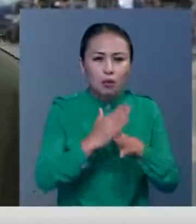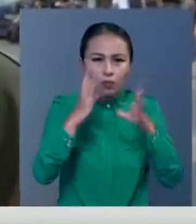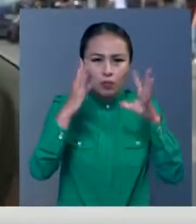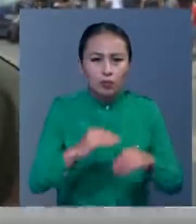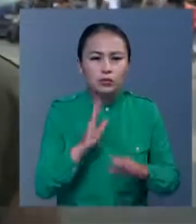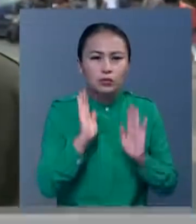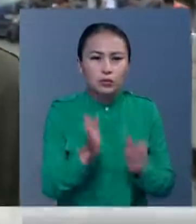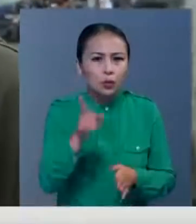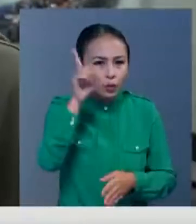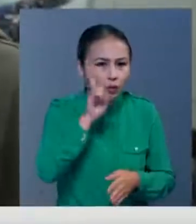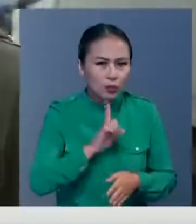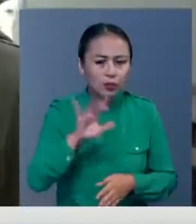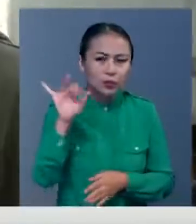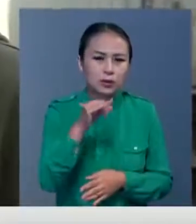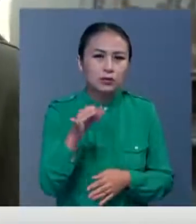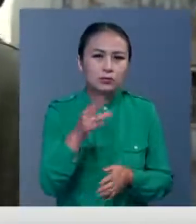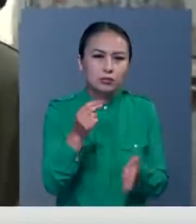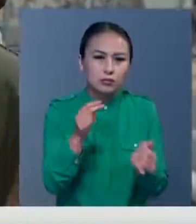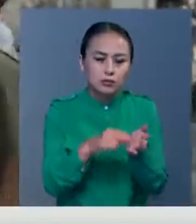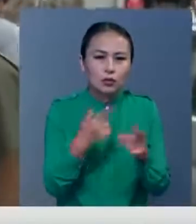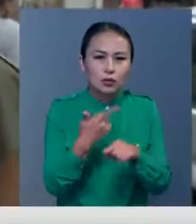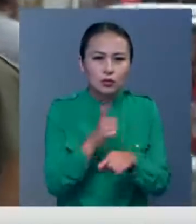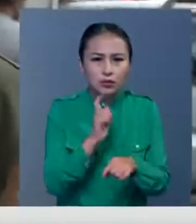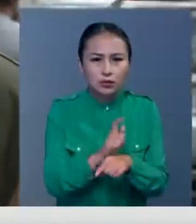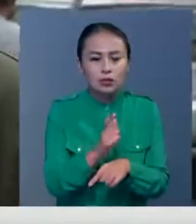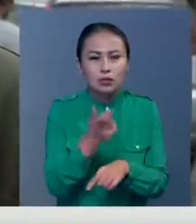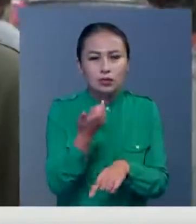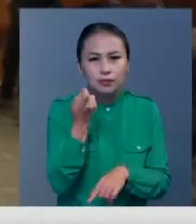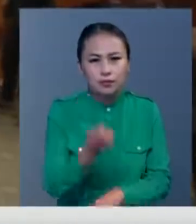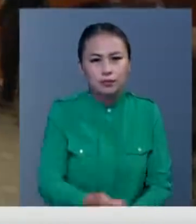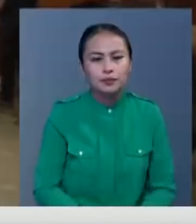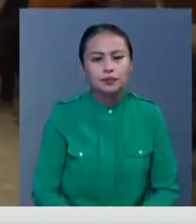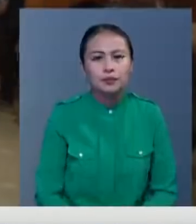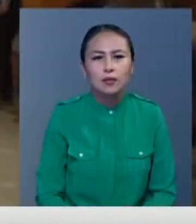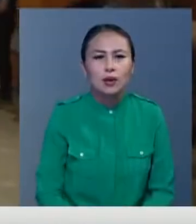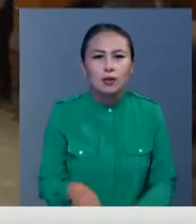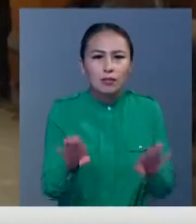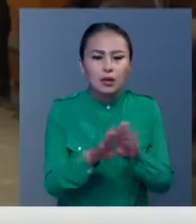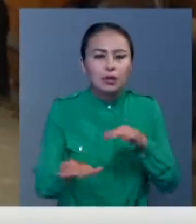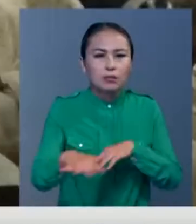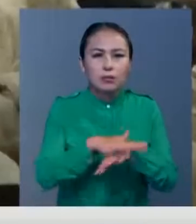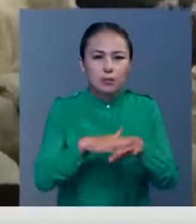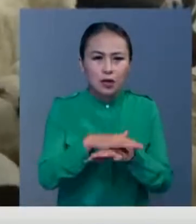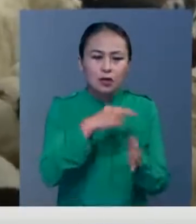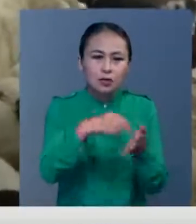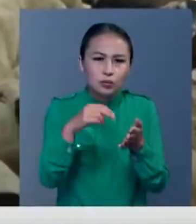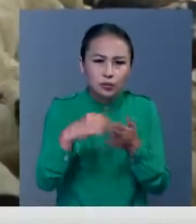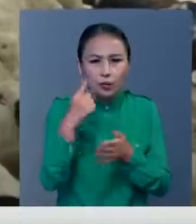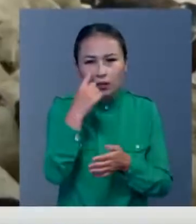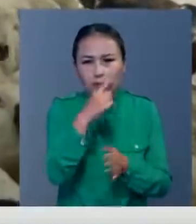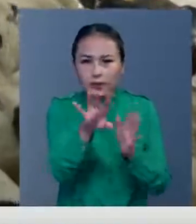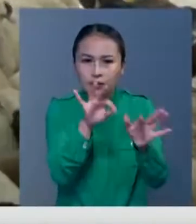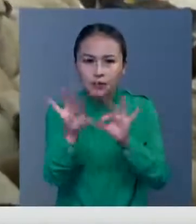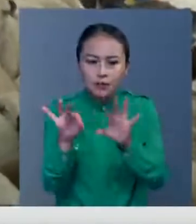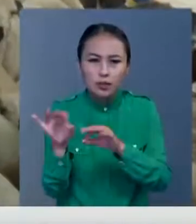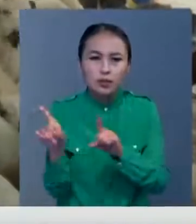кетеді. Ыңғайлы, әрі құны да нарыққа қарағанда арзан. Алайда елде мал базарына барып, көзбен көріп,